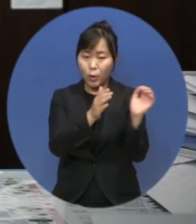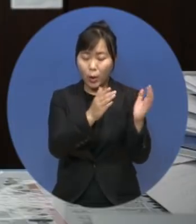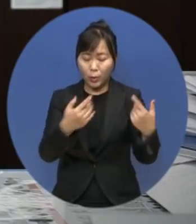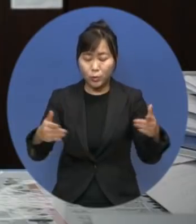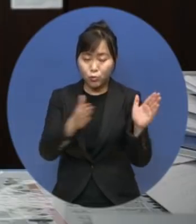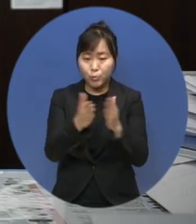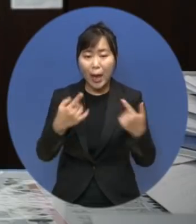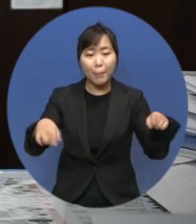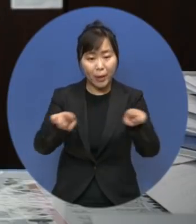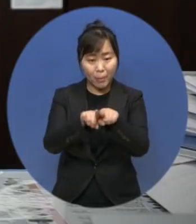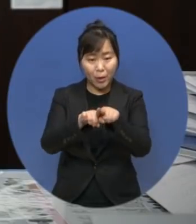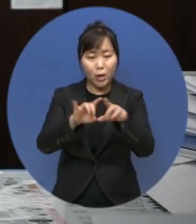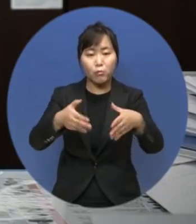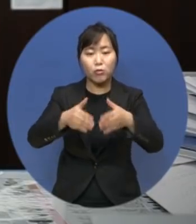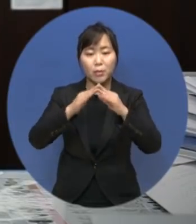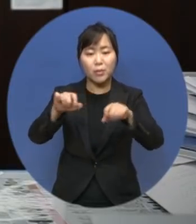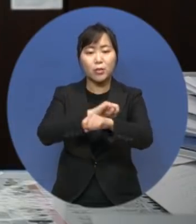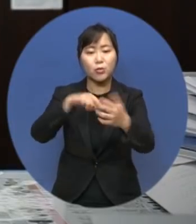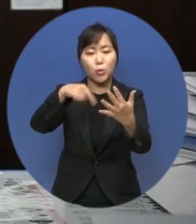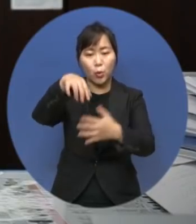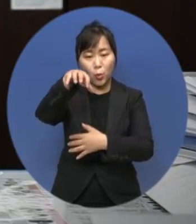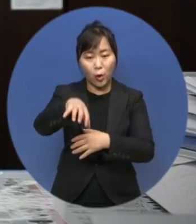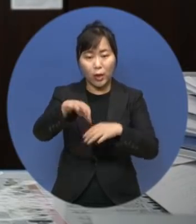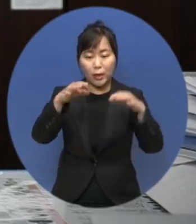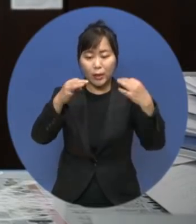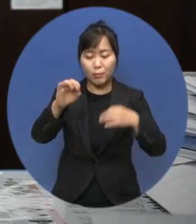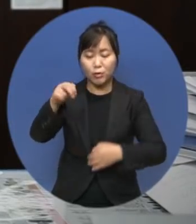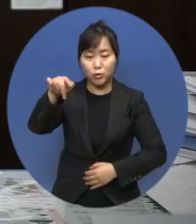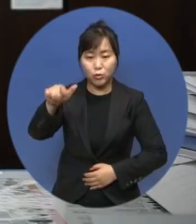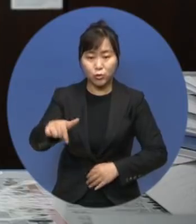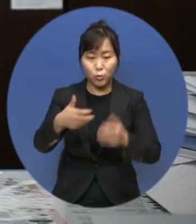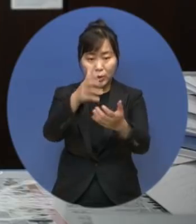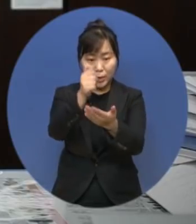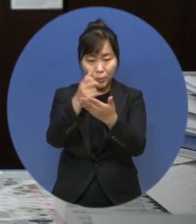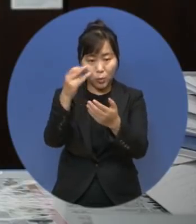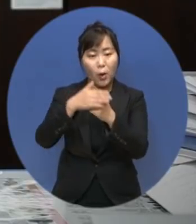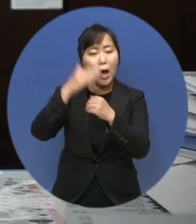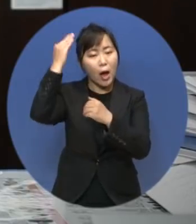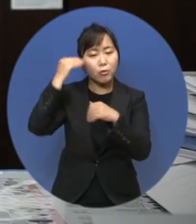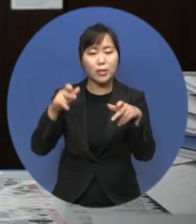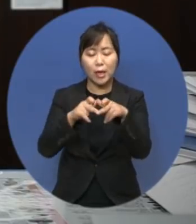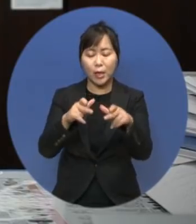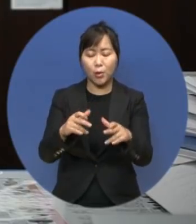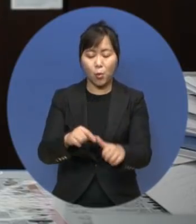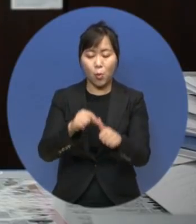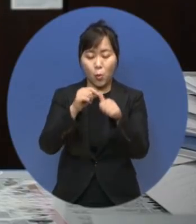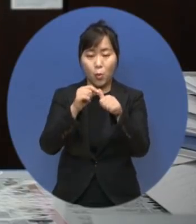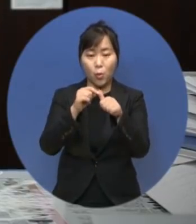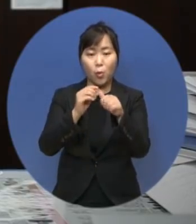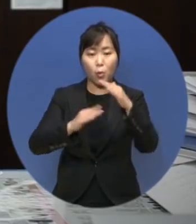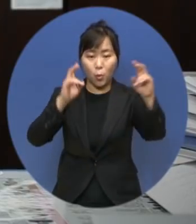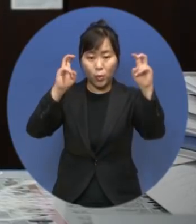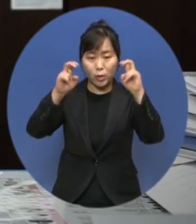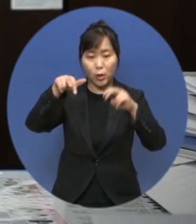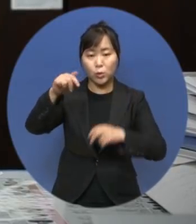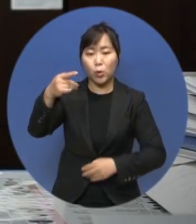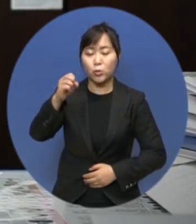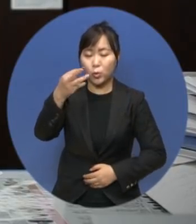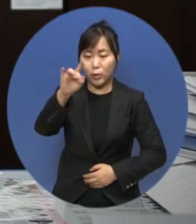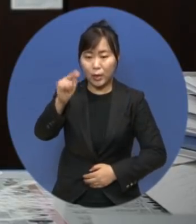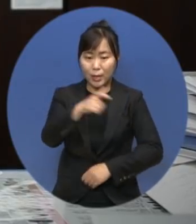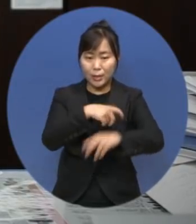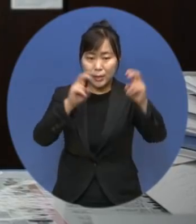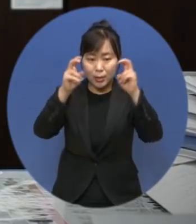주신 국립특수교육원 김은숙 원장님과 한국장애인고용공단 조종란 이사장님